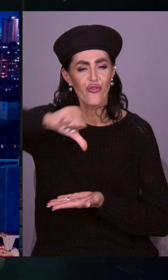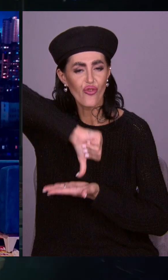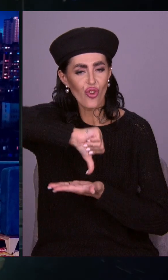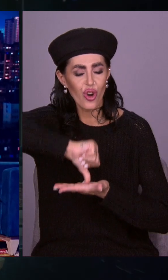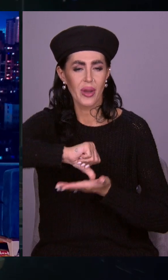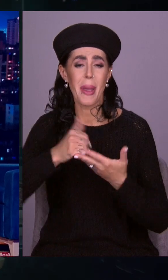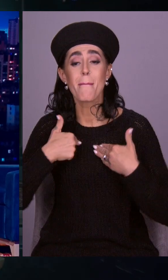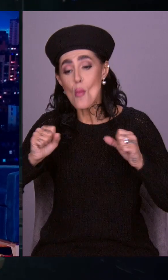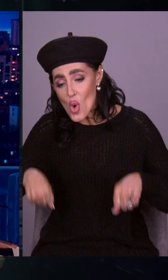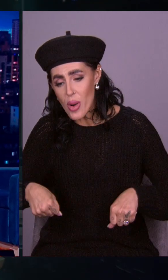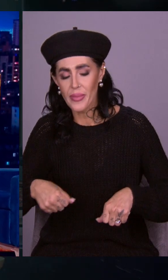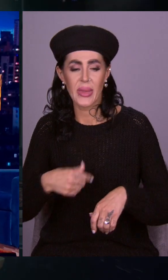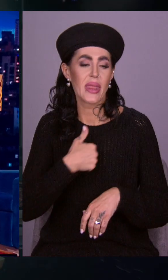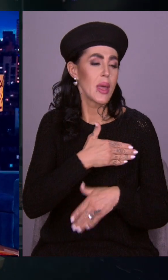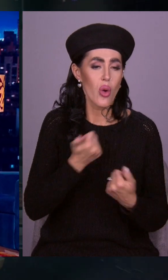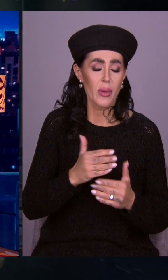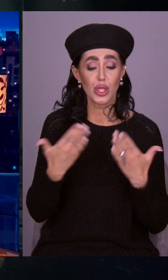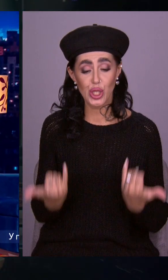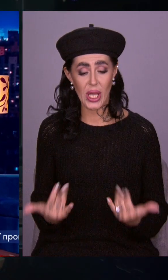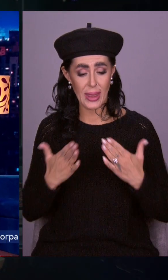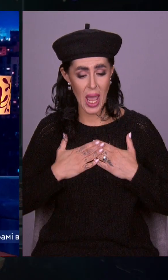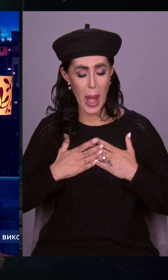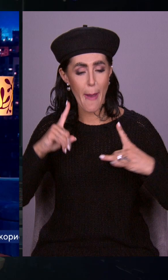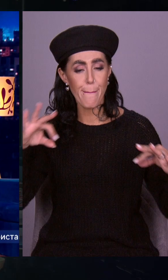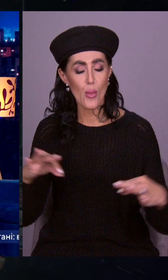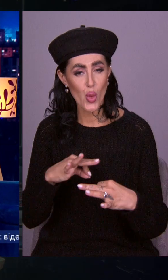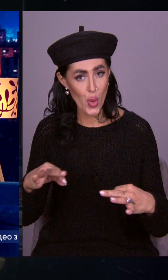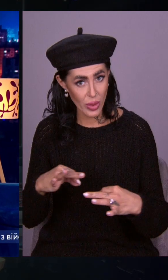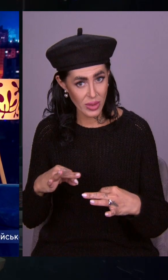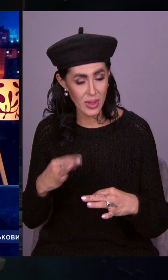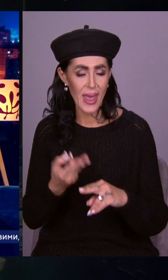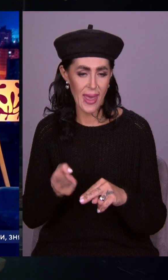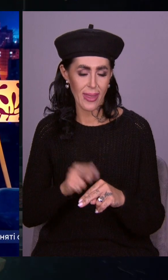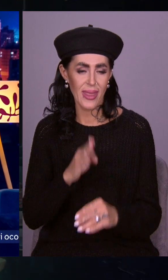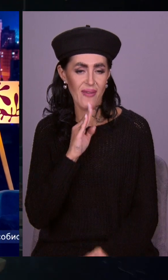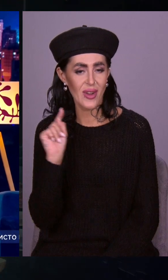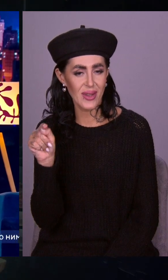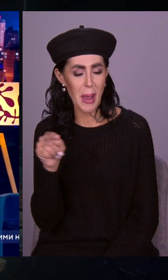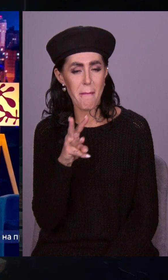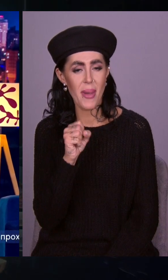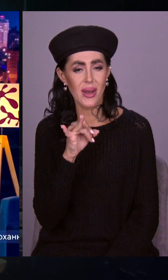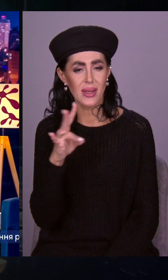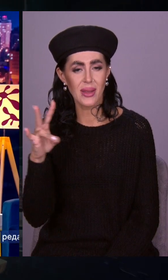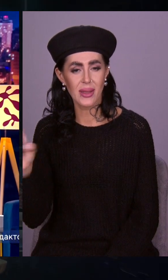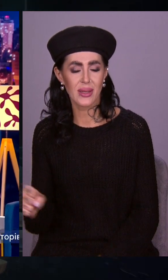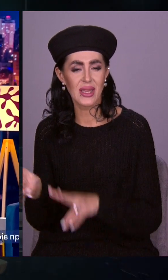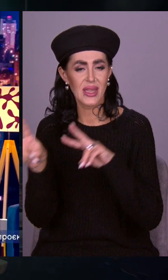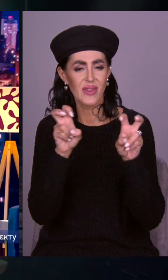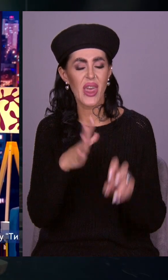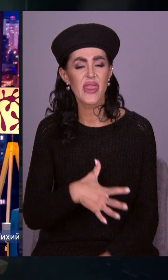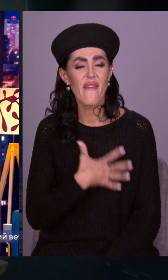хотіли. Тому нашою музичною гостею сьогодні буде саме Круть з композицією «Воля».